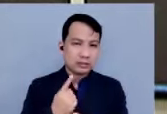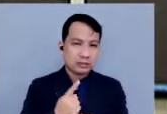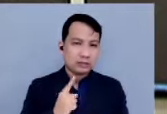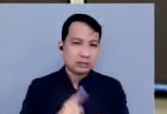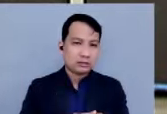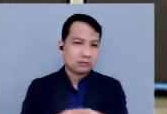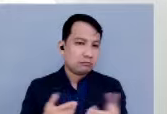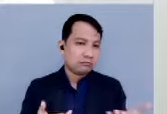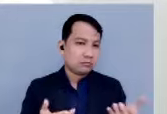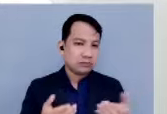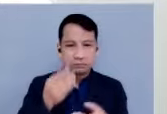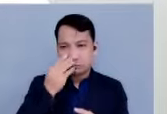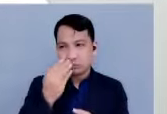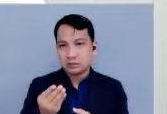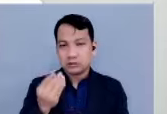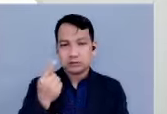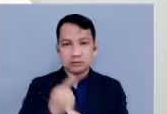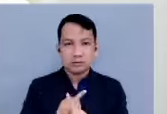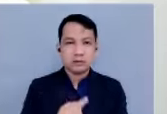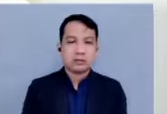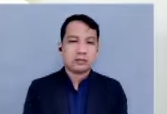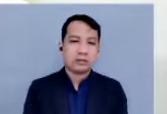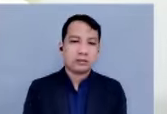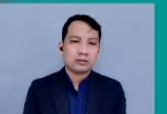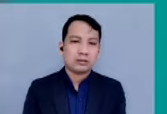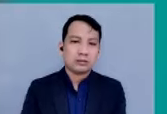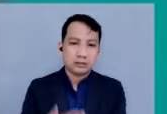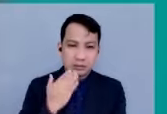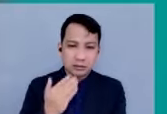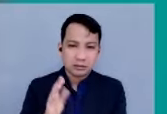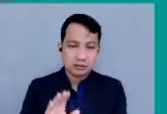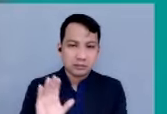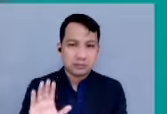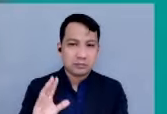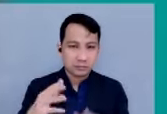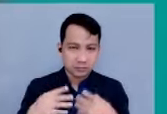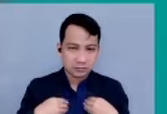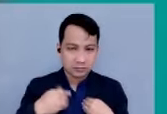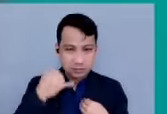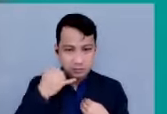in a few months. Marami po salamat sa pagtanggap ng aming tawag